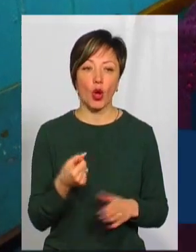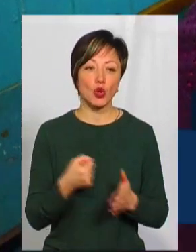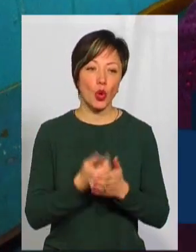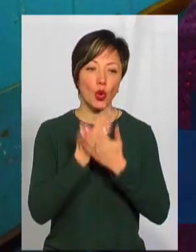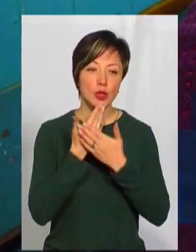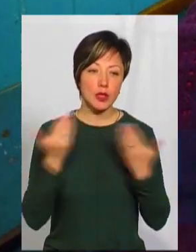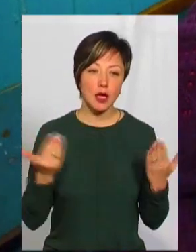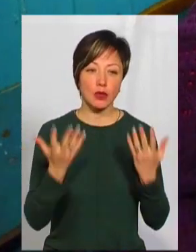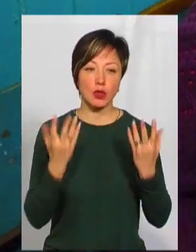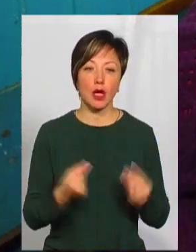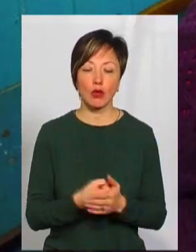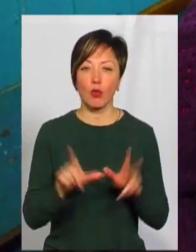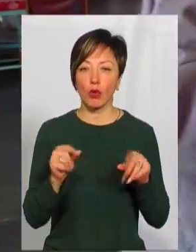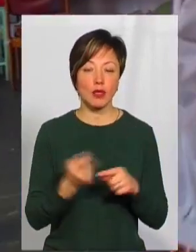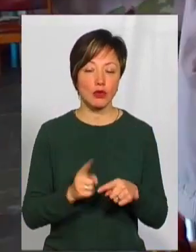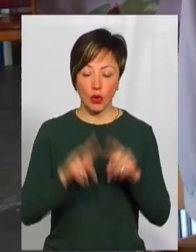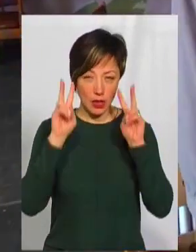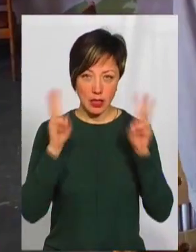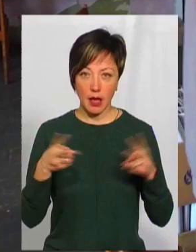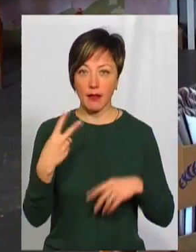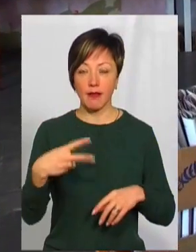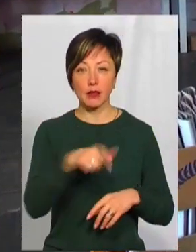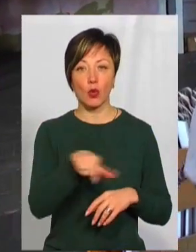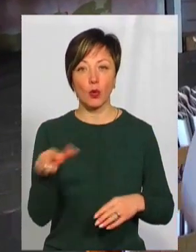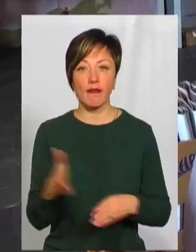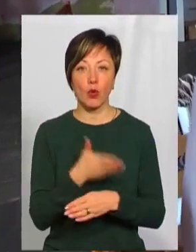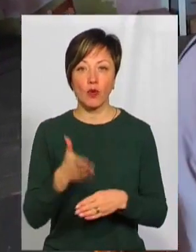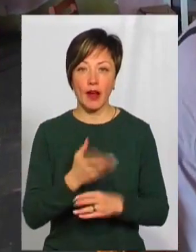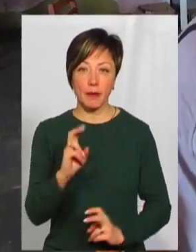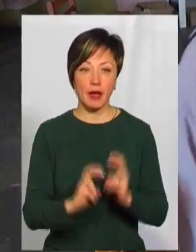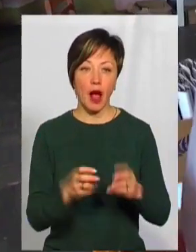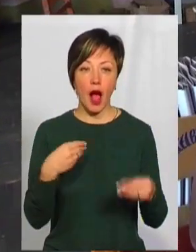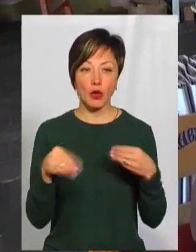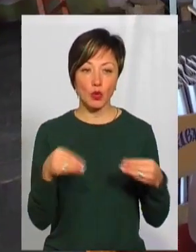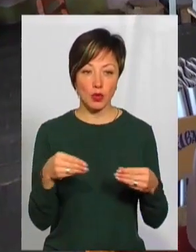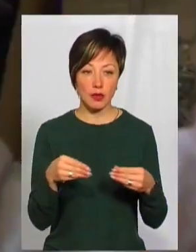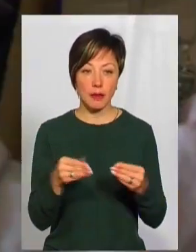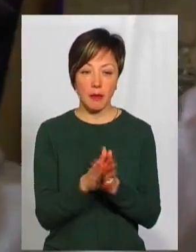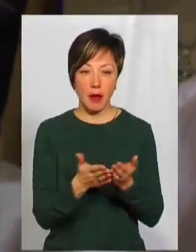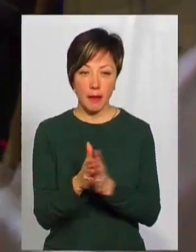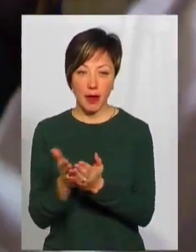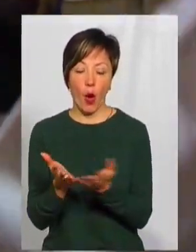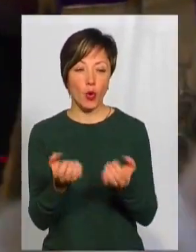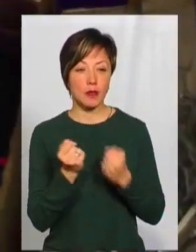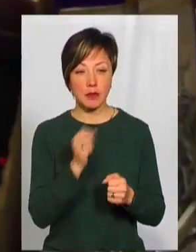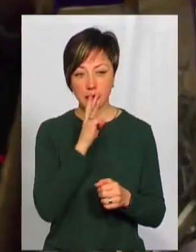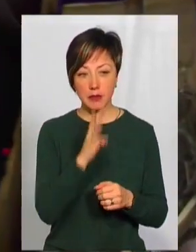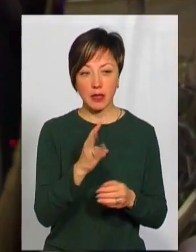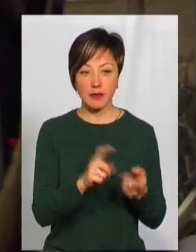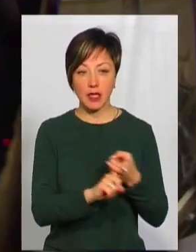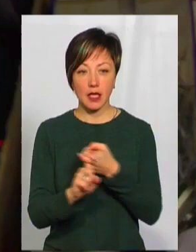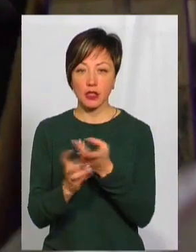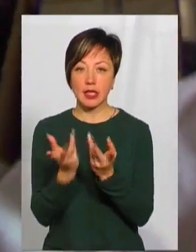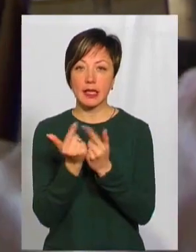останнього дня, до понеділка, ми цього не знали. 20 людей виготовляють на підприємстві картонні швидкошивачі і теки та отримують платню в залежності від